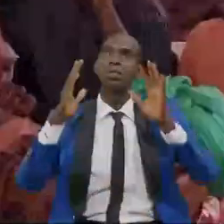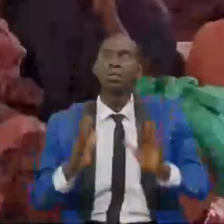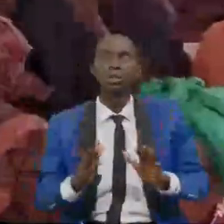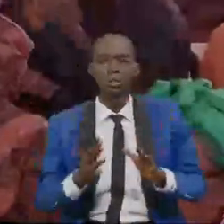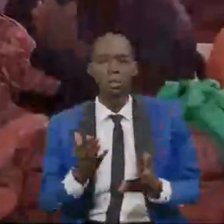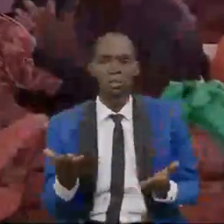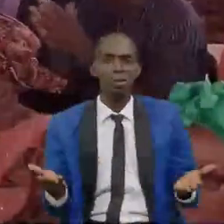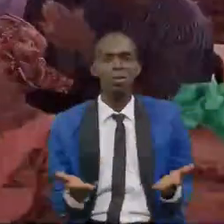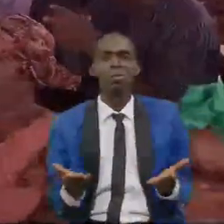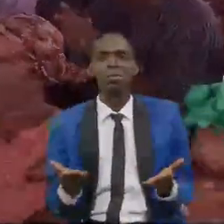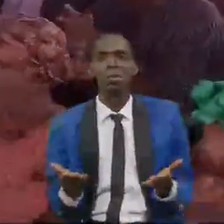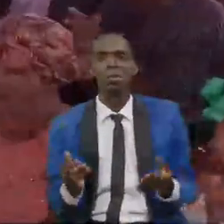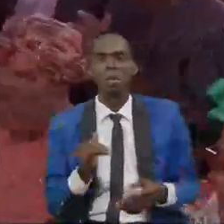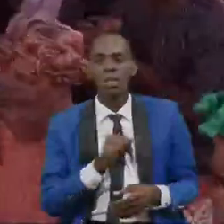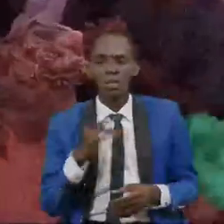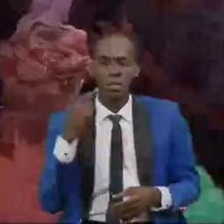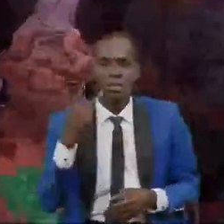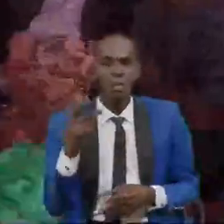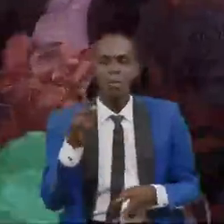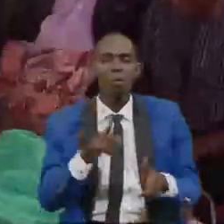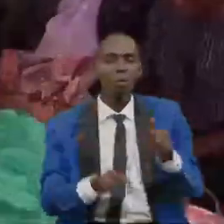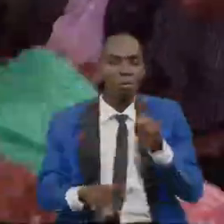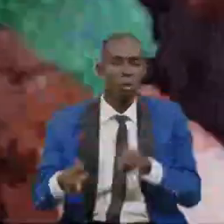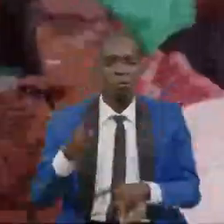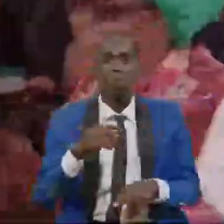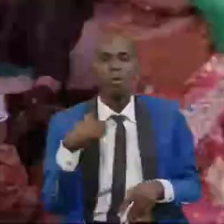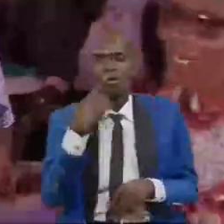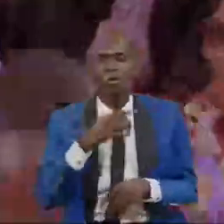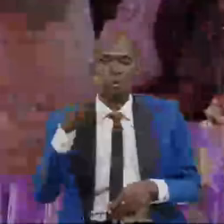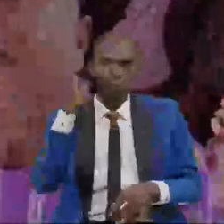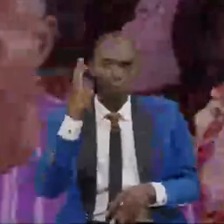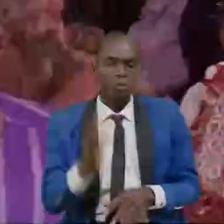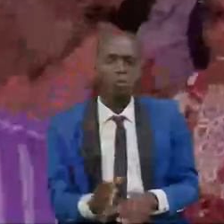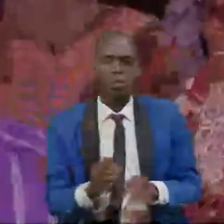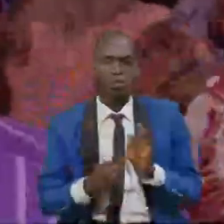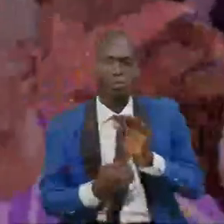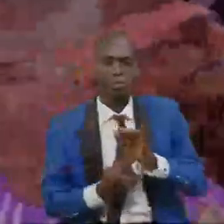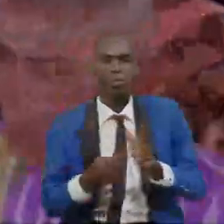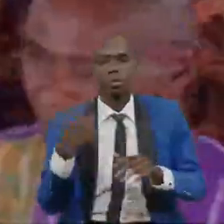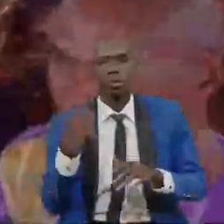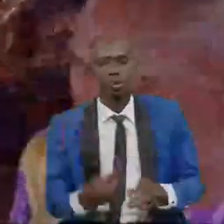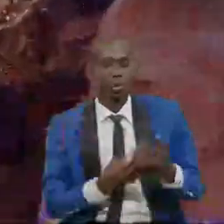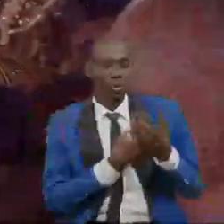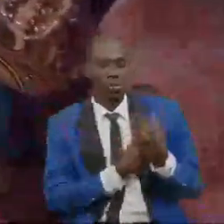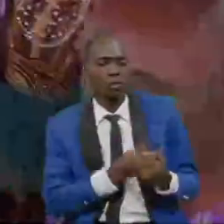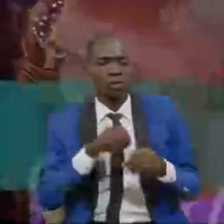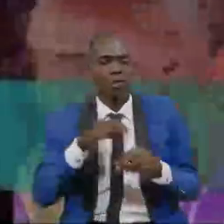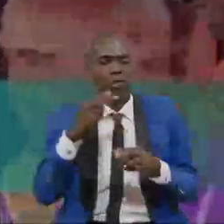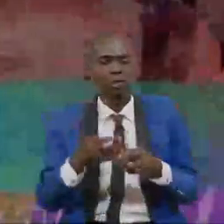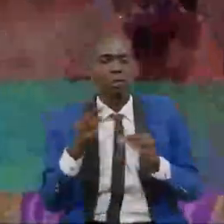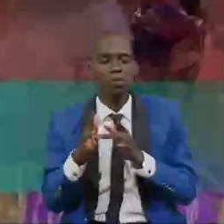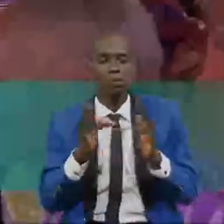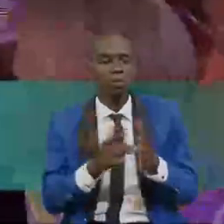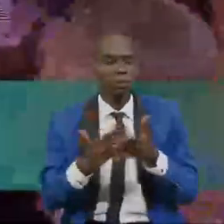moi. Je vois des gens qui vont manifester l'assurance dans le nom de Jésus-Christ devant